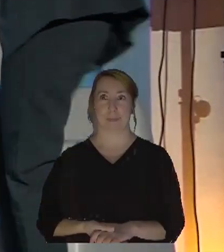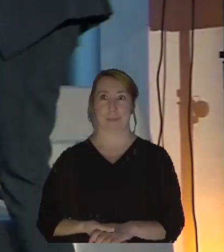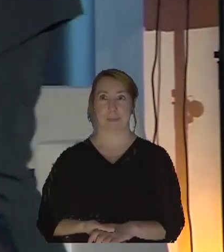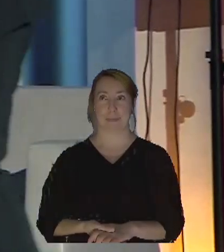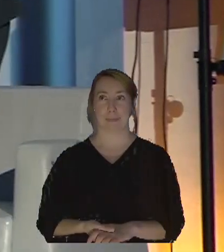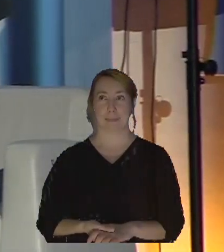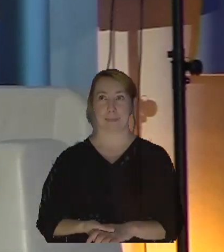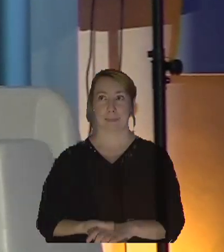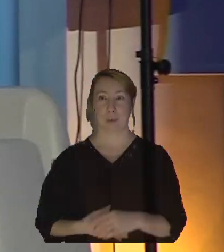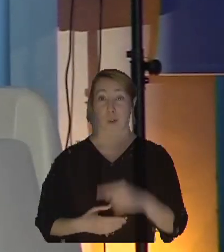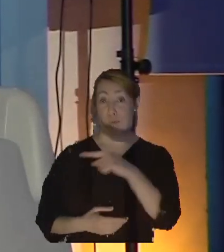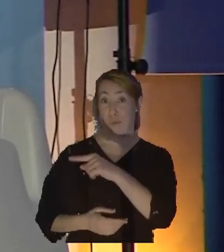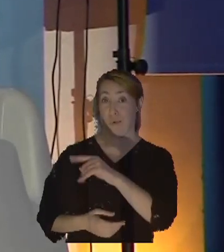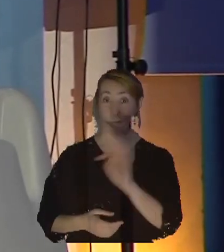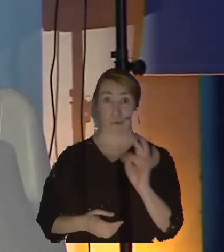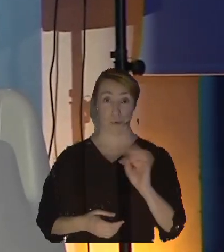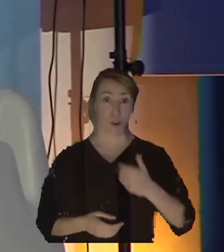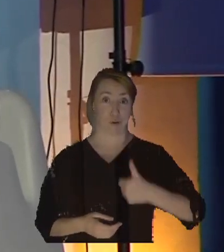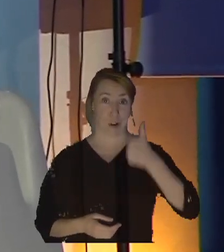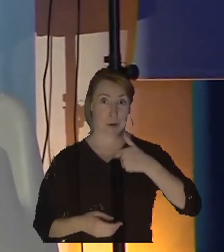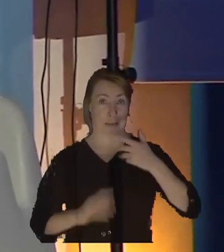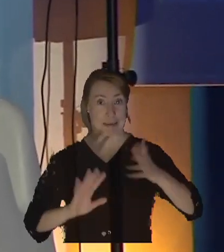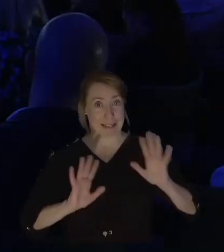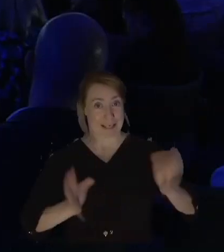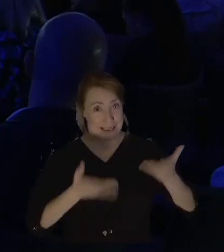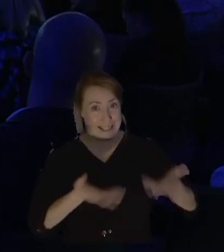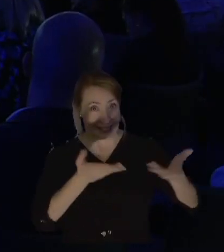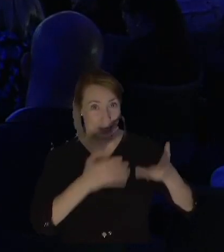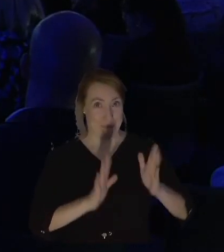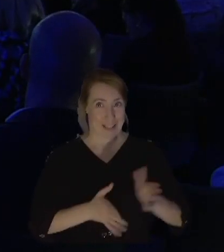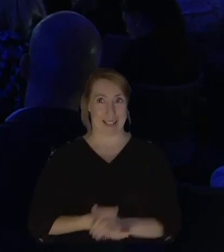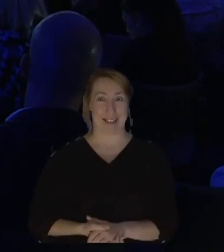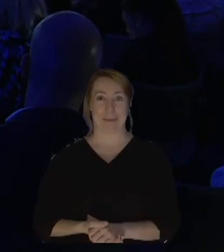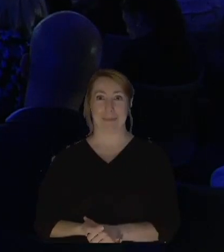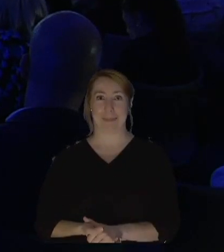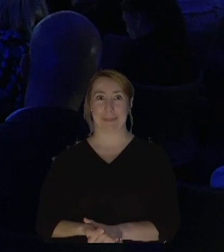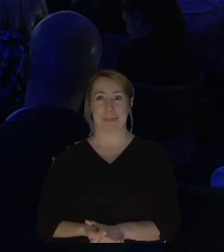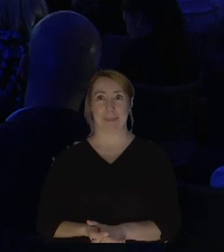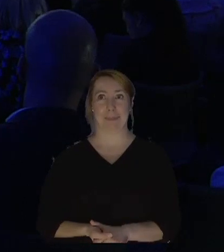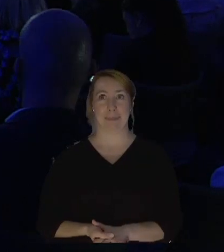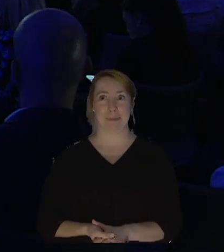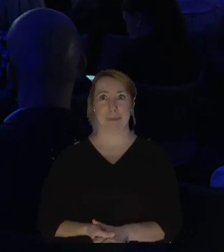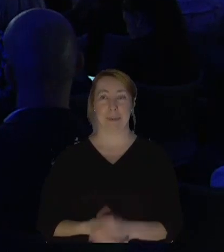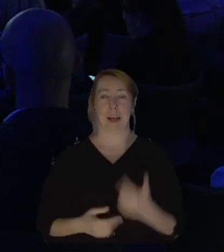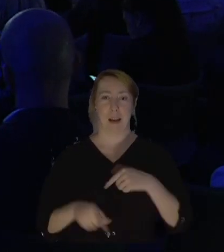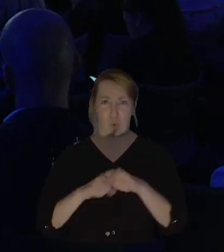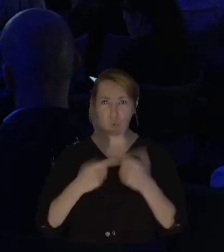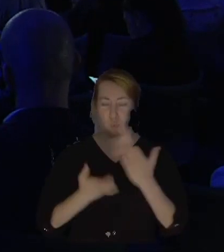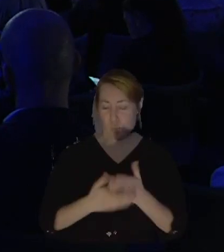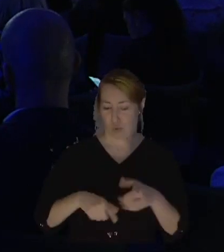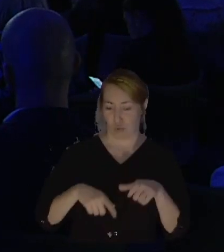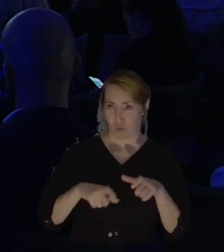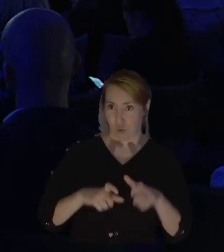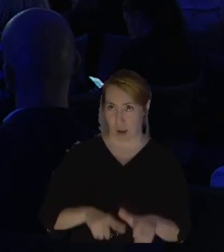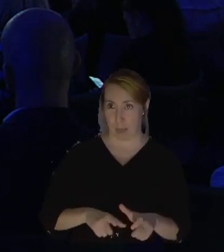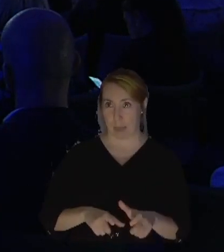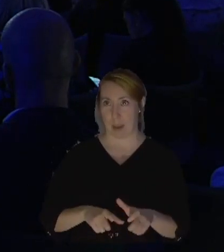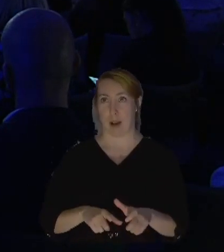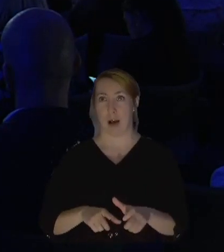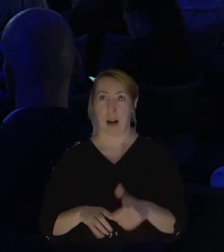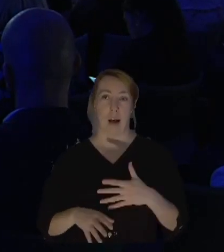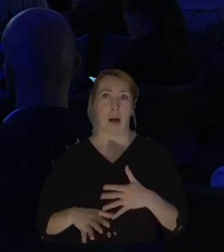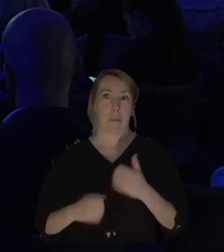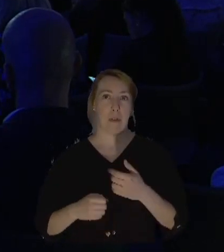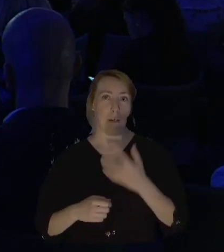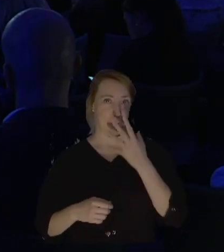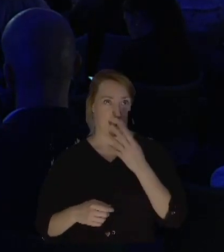To jest twój szef, będzie cię dopingował, Kajko. Zapraszam. Ja też już sobie usiądę, żeby to wyglądało